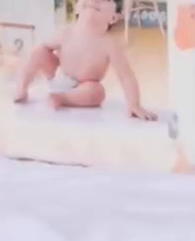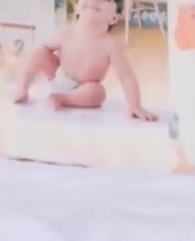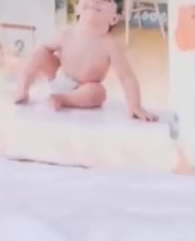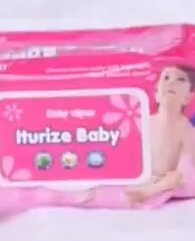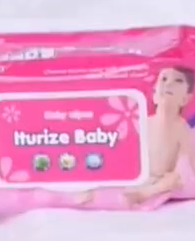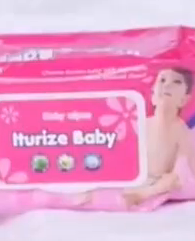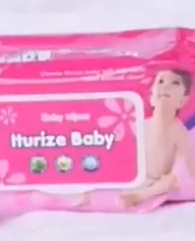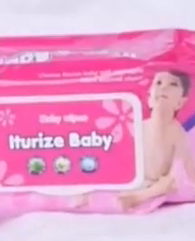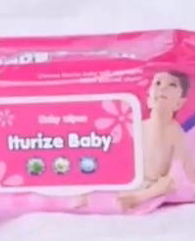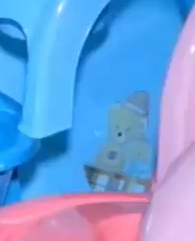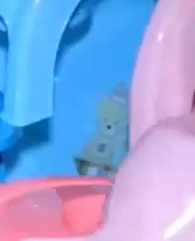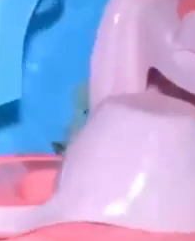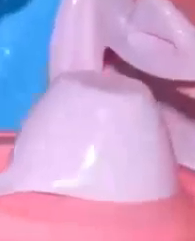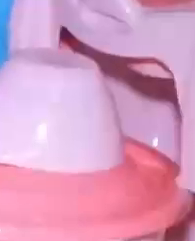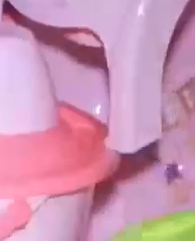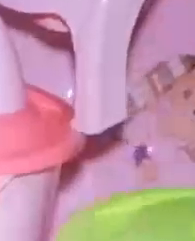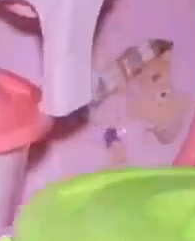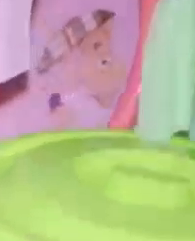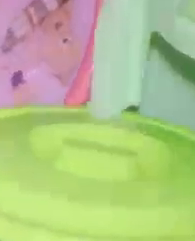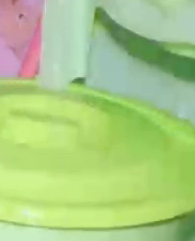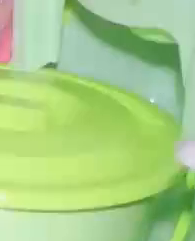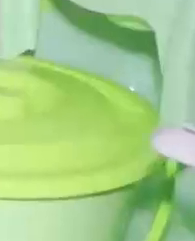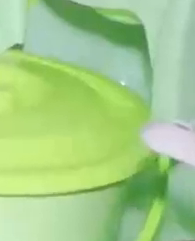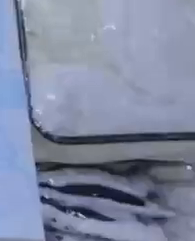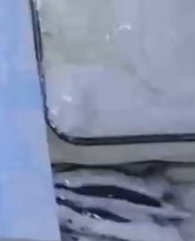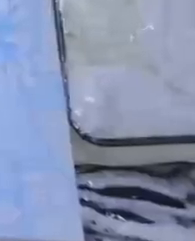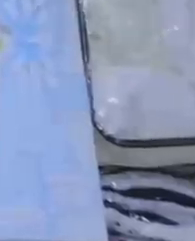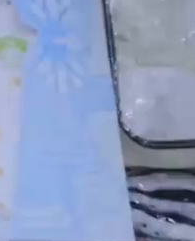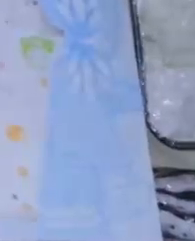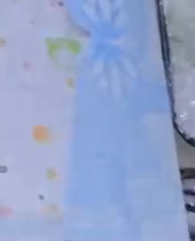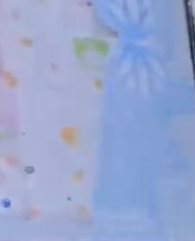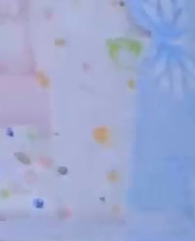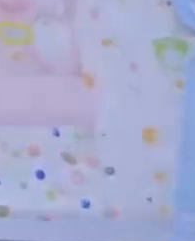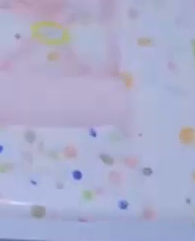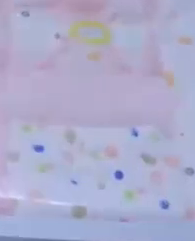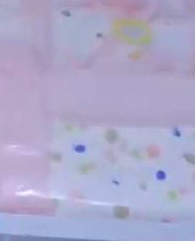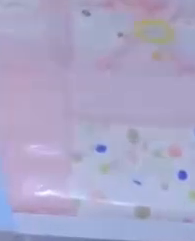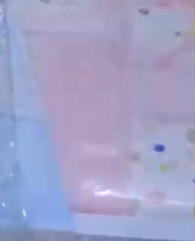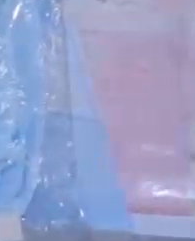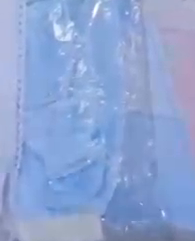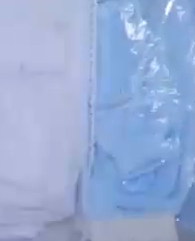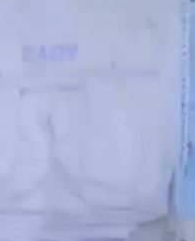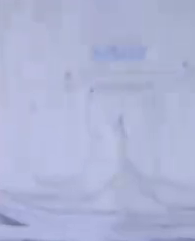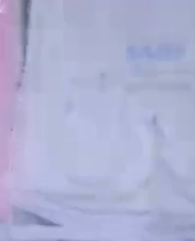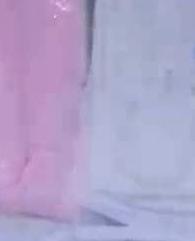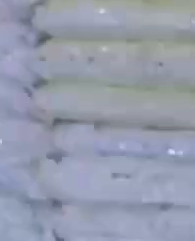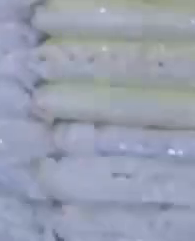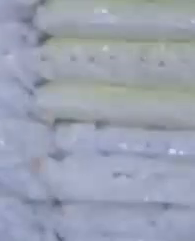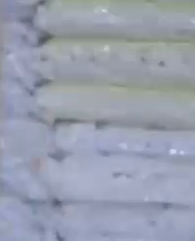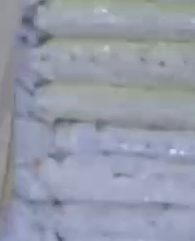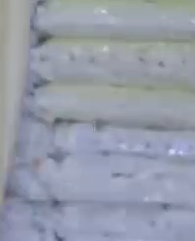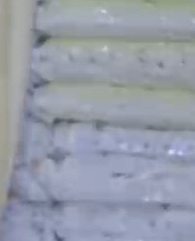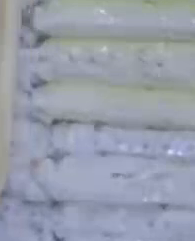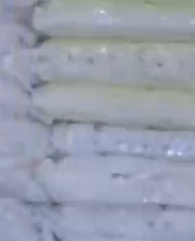pampa, renjete, amabase meze yo kumwogerezamo n'ibijyana nayo, imyenda wamwambika mu gihe cy'ubukonje cyangwa cy'ubushyuhe, yaba ari mu rugo cyangwa